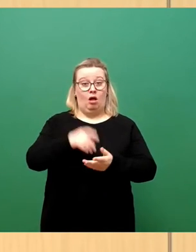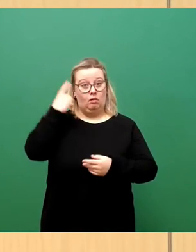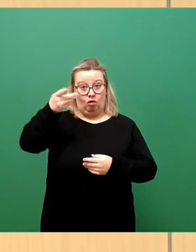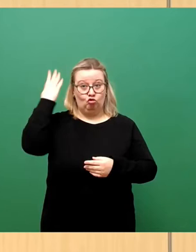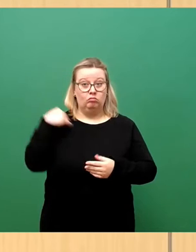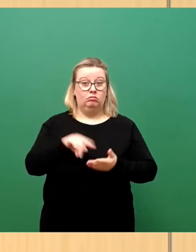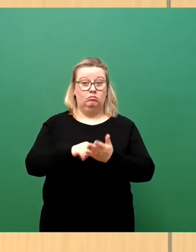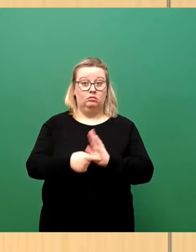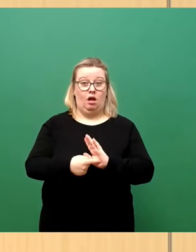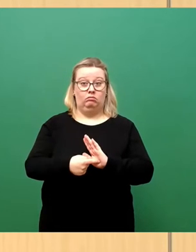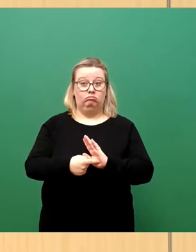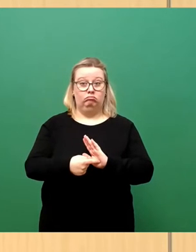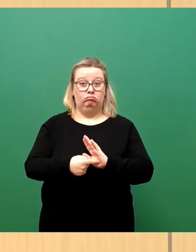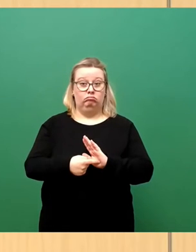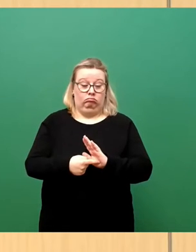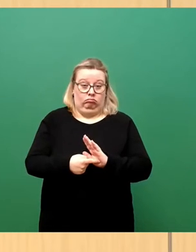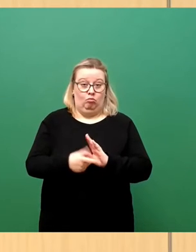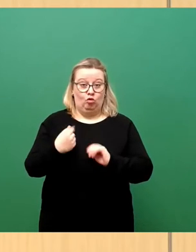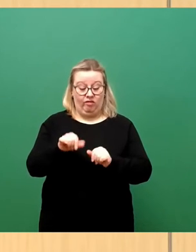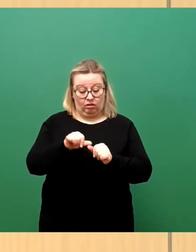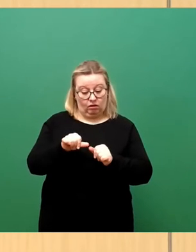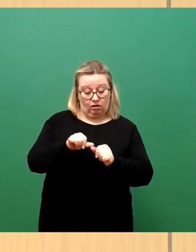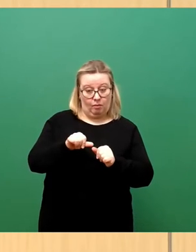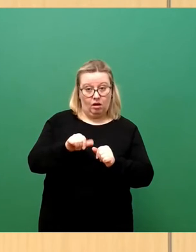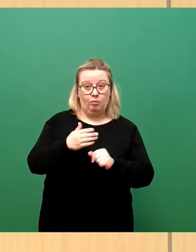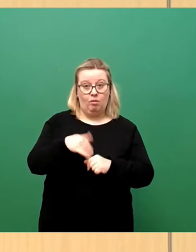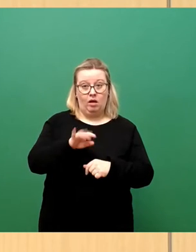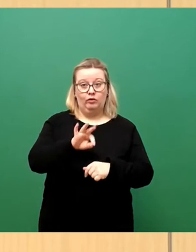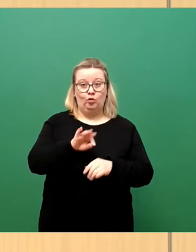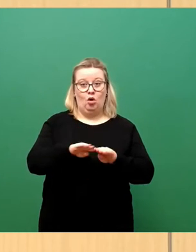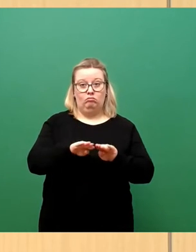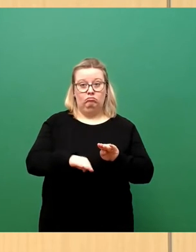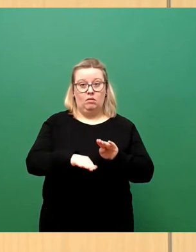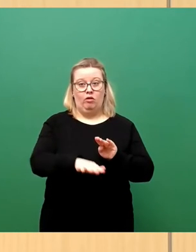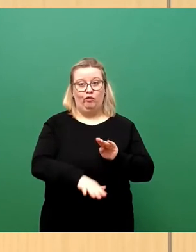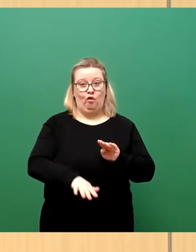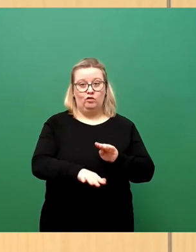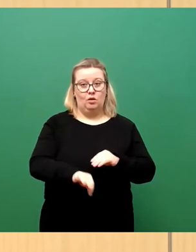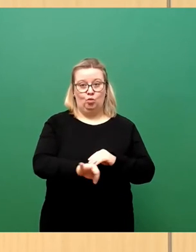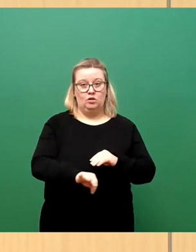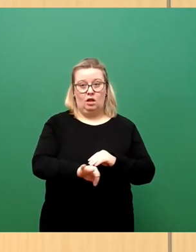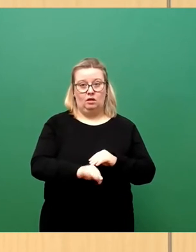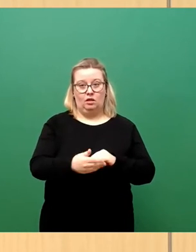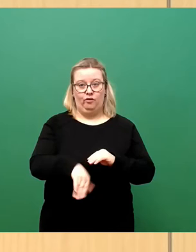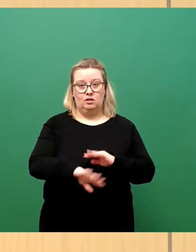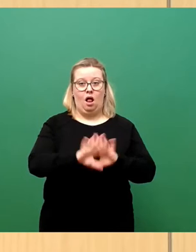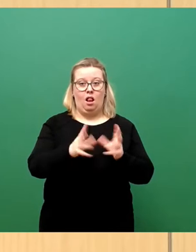hat, dass es, wenn auch eine knappe, eine Mehrheit für eine Absenkung auf 15% im Generellen